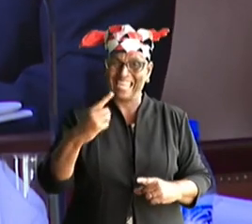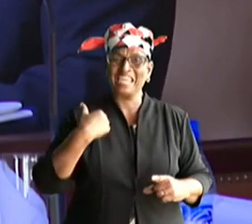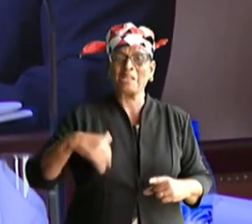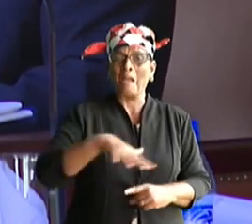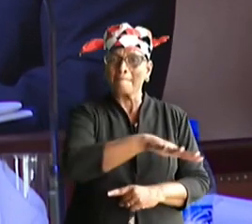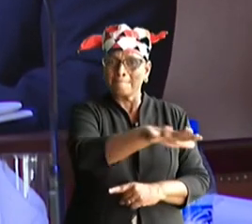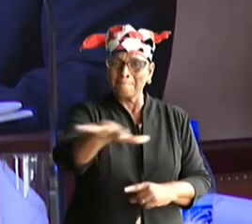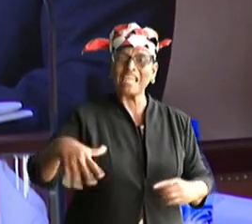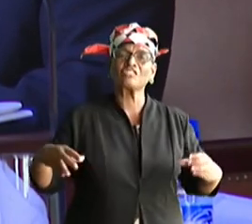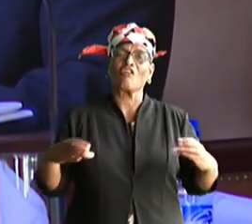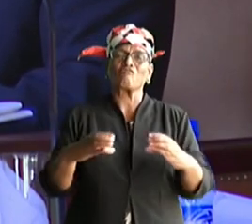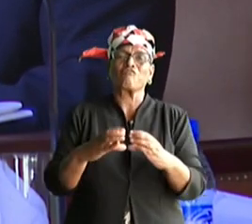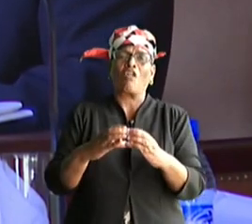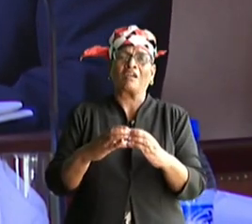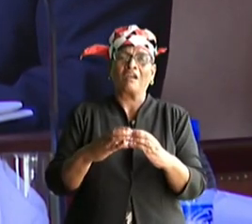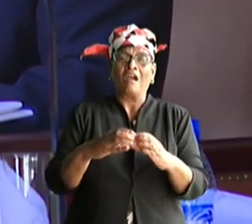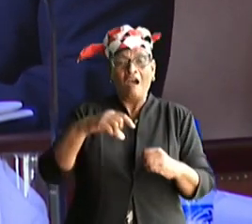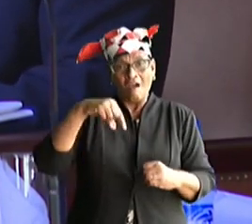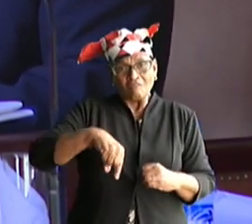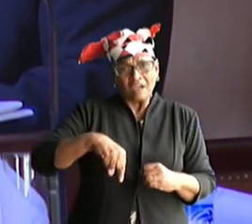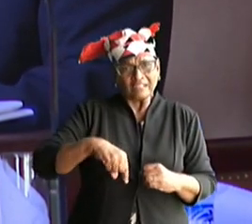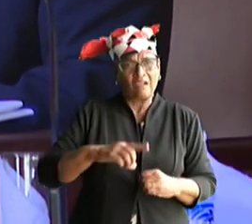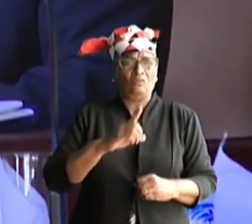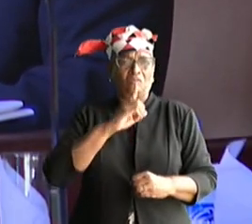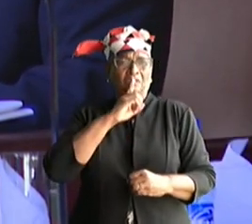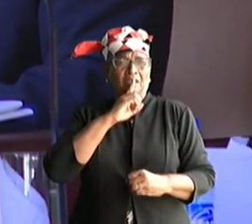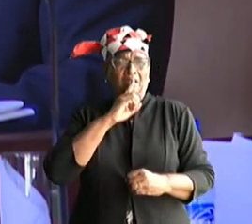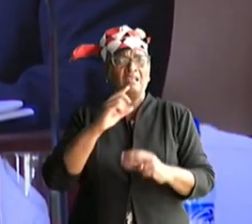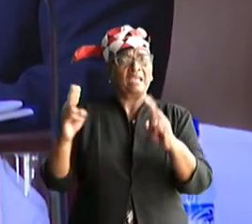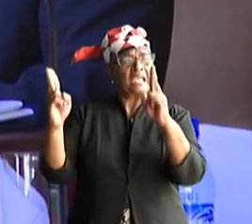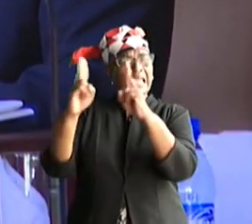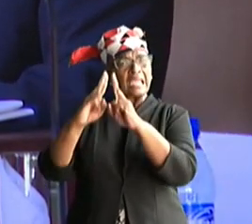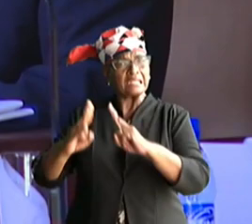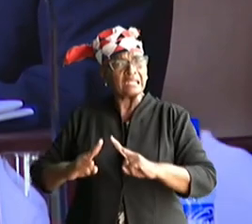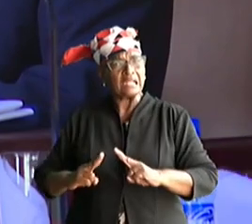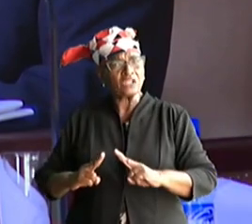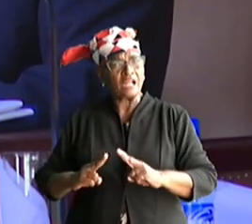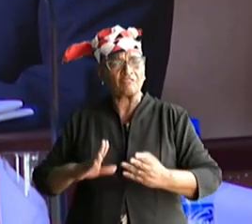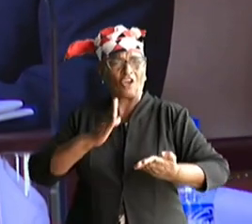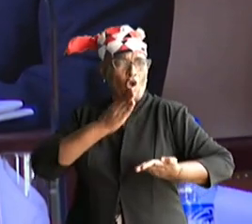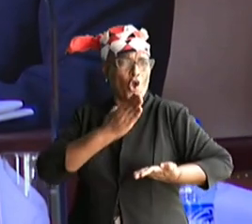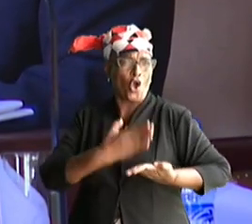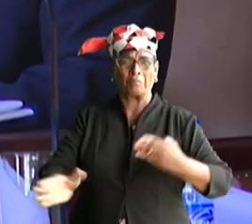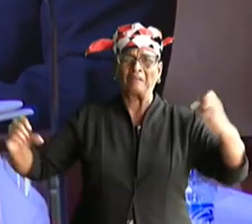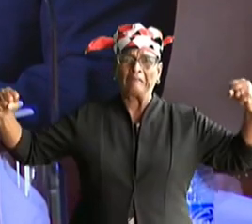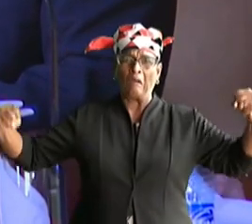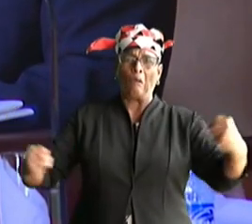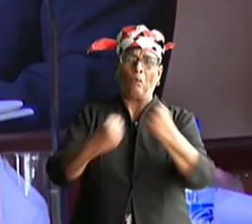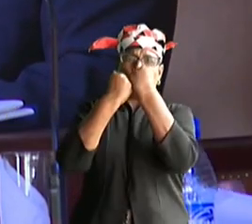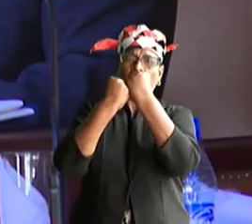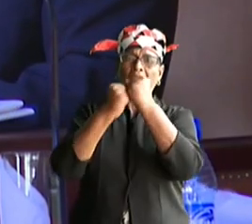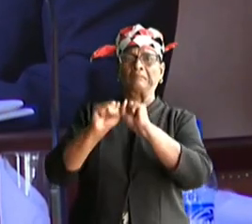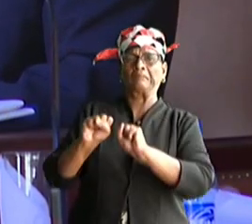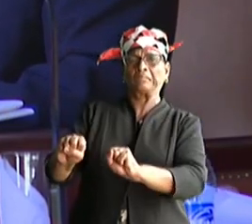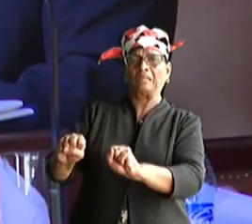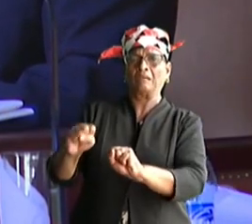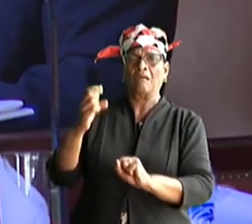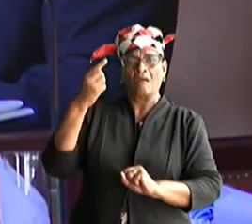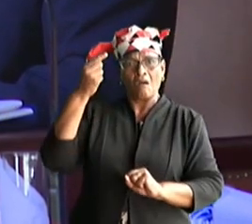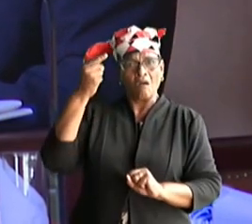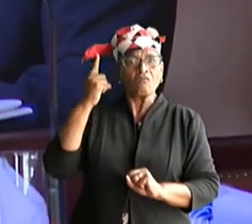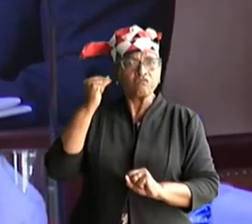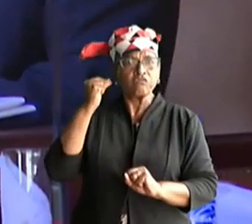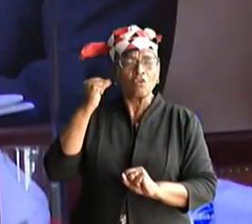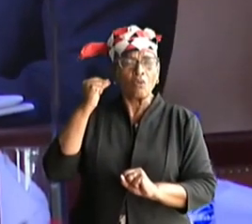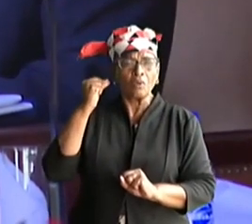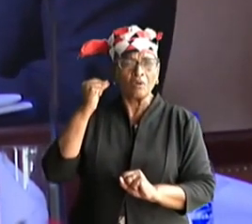Vandaag staan we ook stil bij de Internationale Dag voor Uitbanning van Geweld tegen Vrouwen. Alleen al het